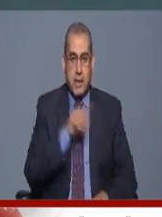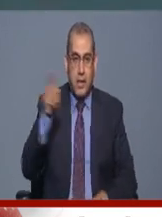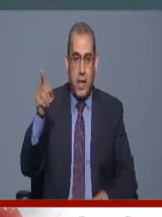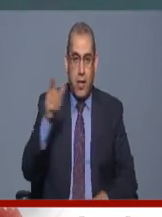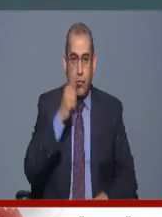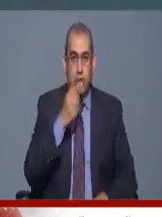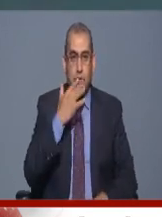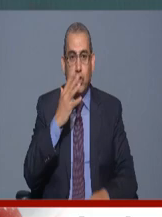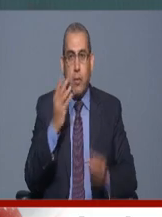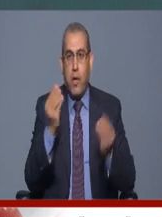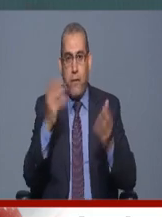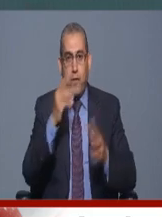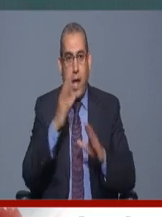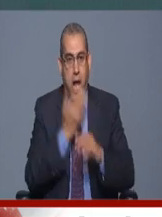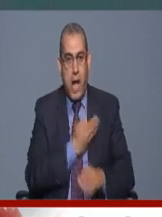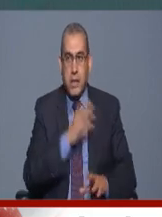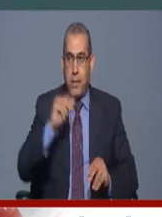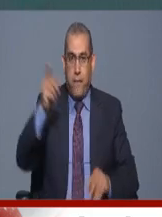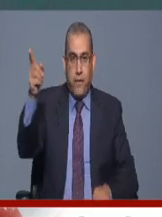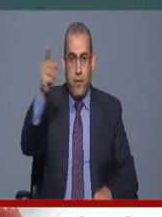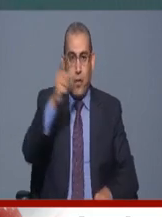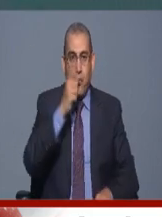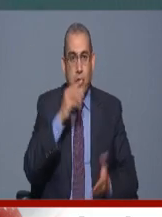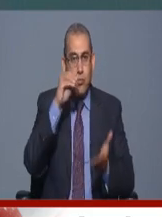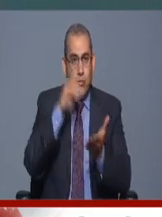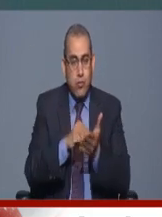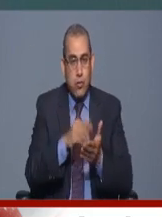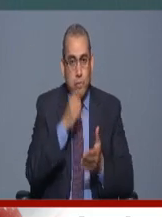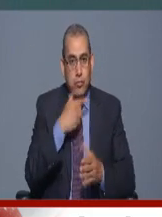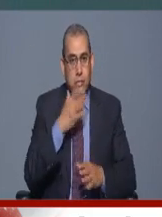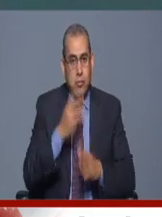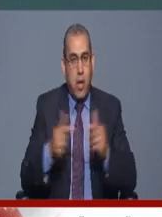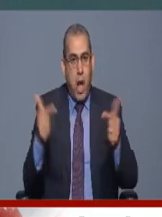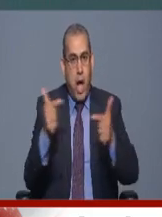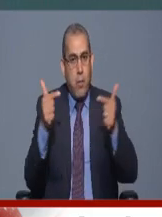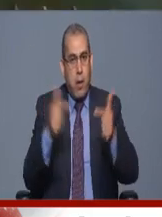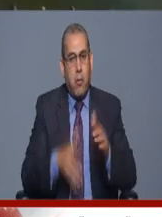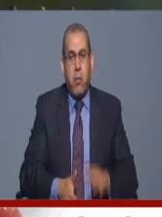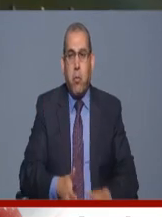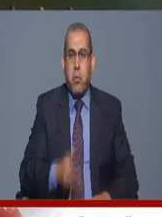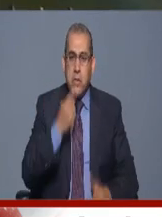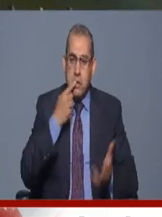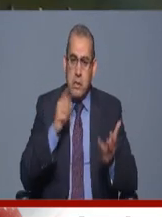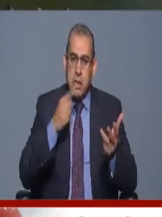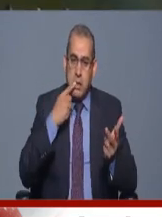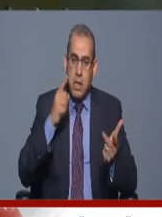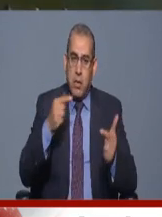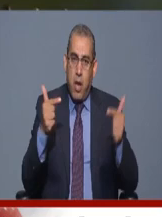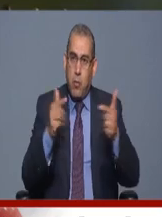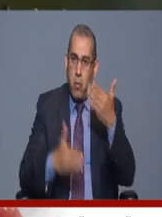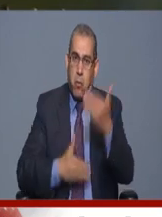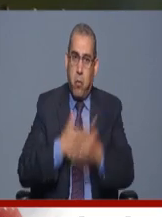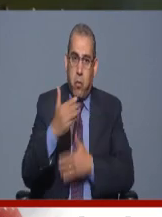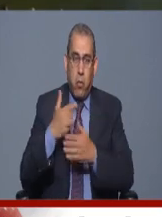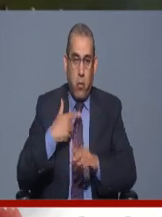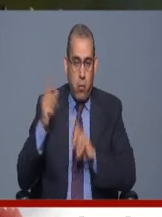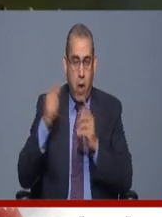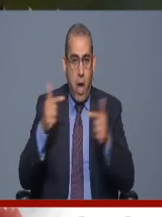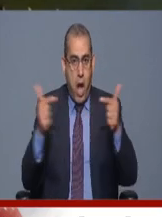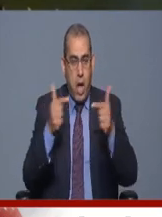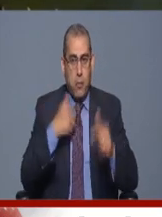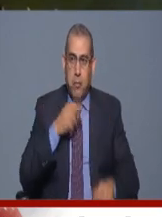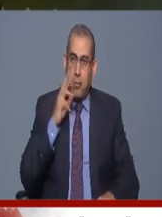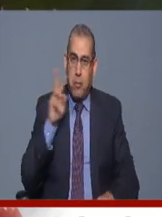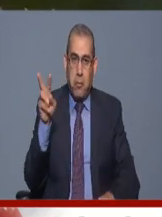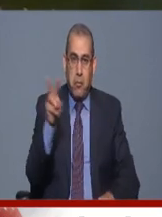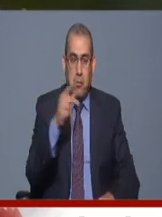كتير موجودين هناك، من أول ما بننولد والحروب تضربنا سنة ورا سنة. الحرب صارت بالنسبة لنا روتين